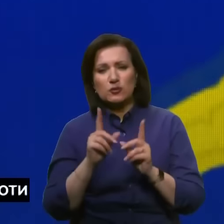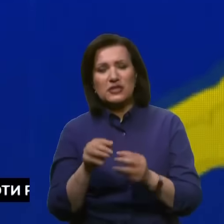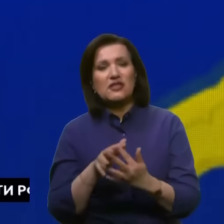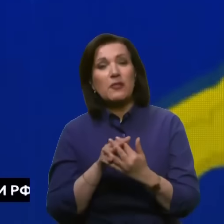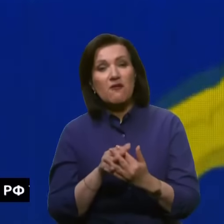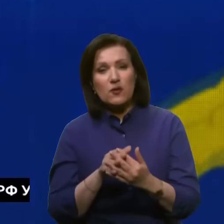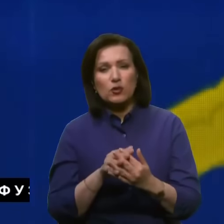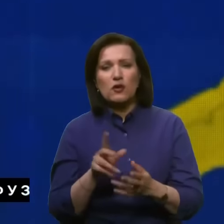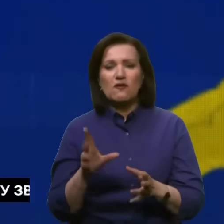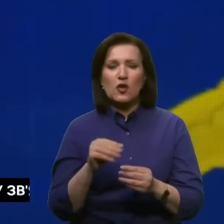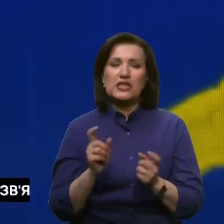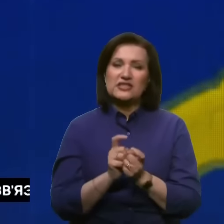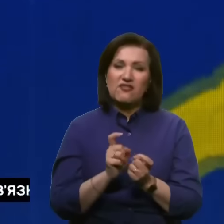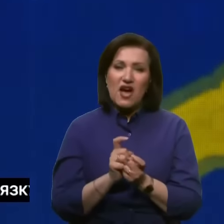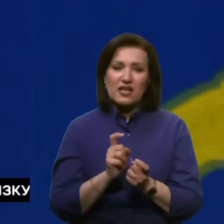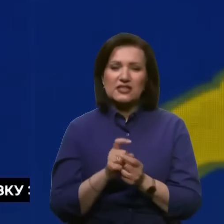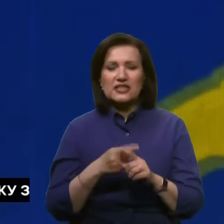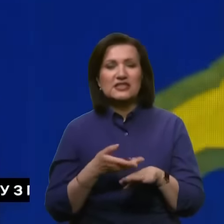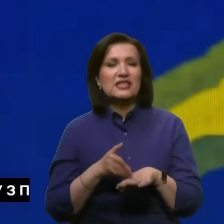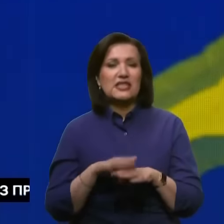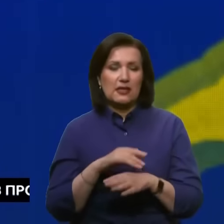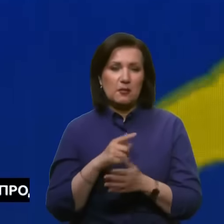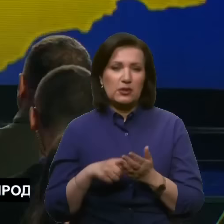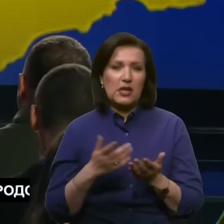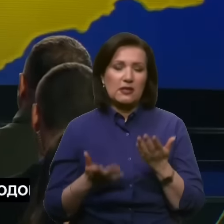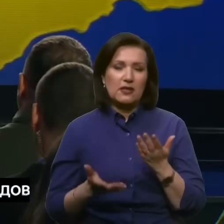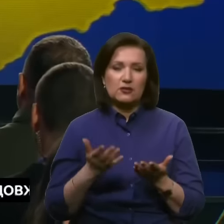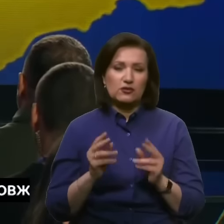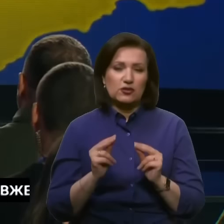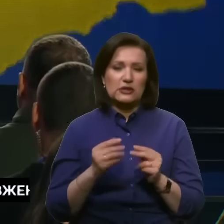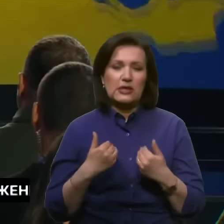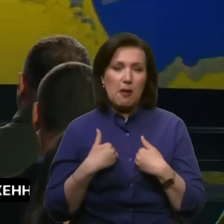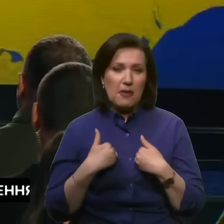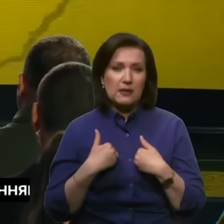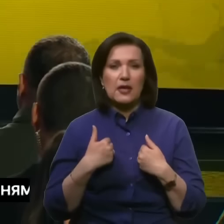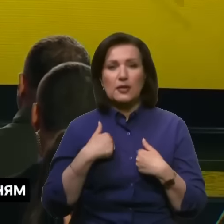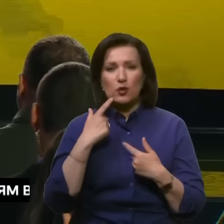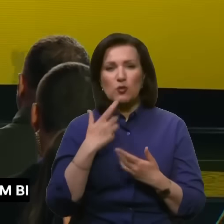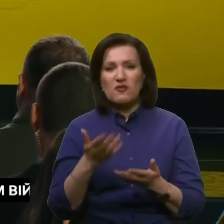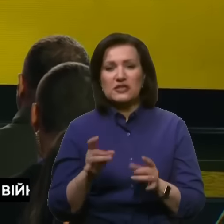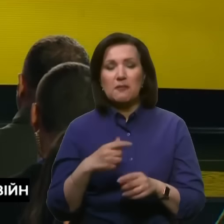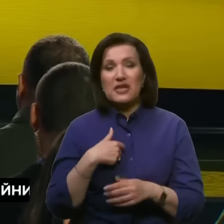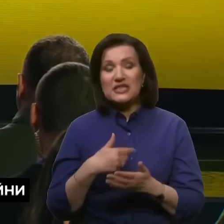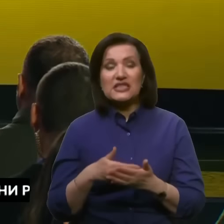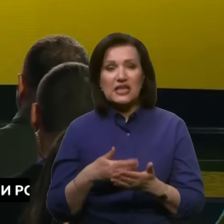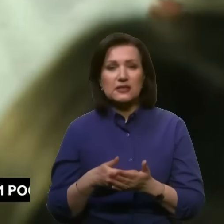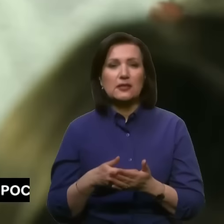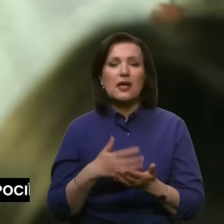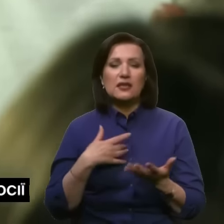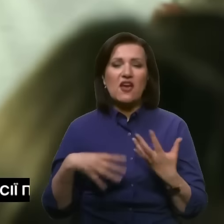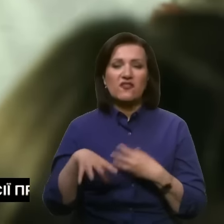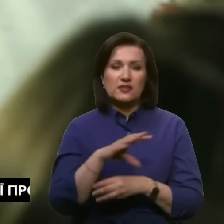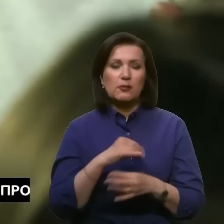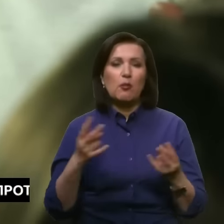на фронт, то вони сваряться. Це складні питання, якщо чесно для мене. Я тому вам і сказав, мені здається, нам